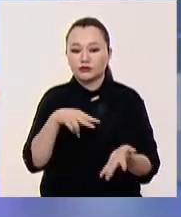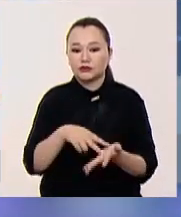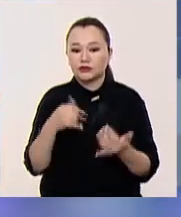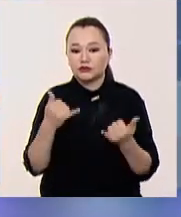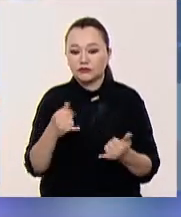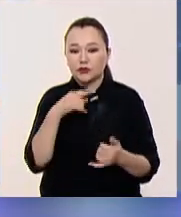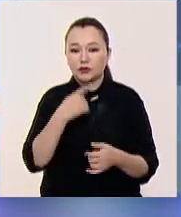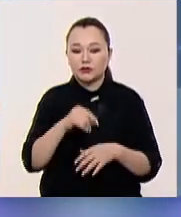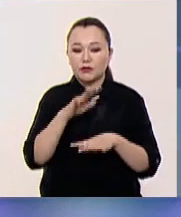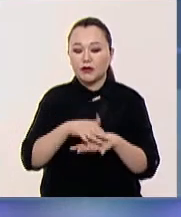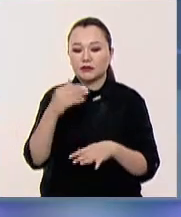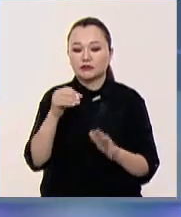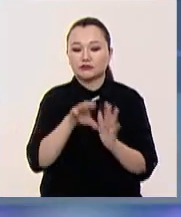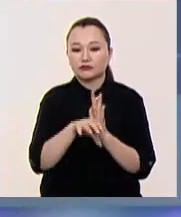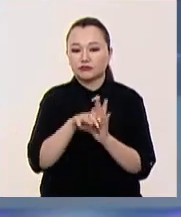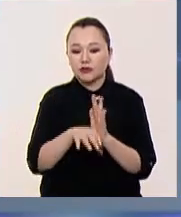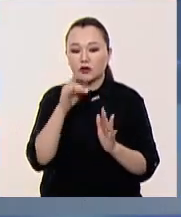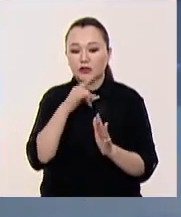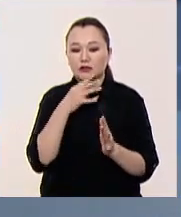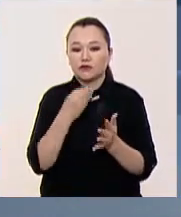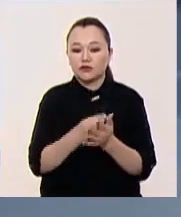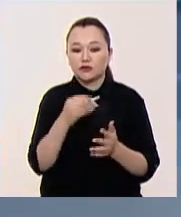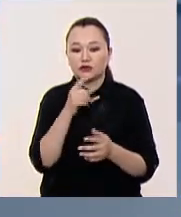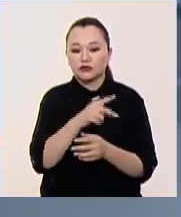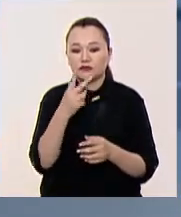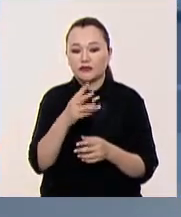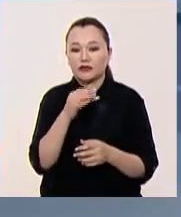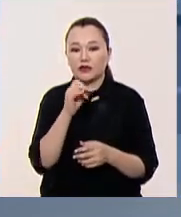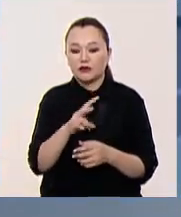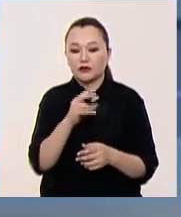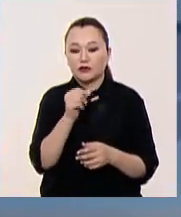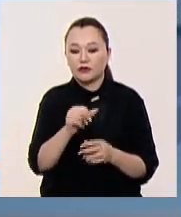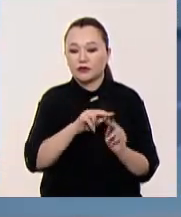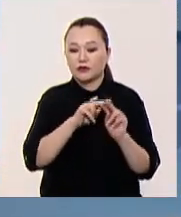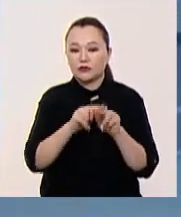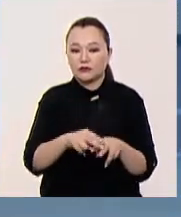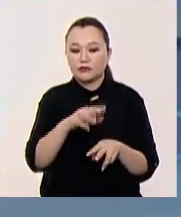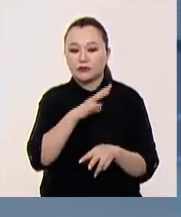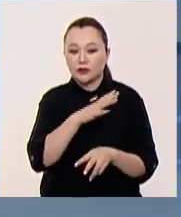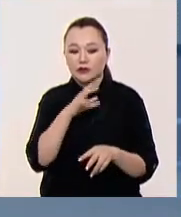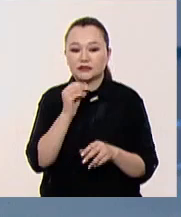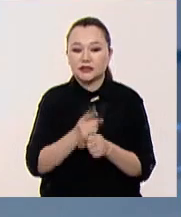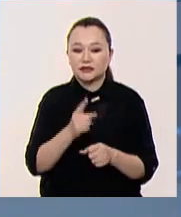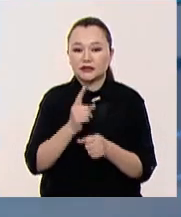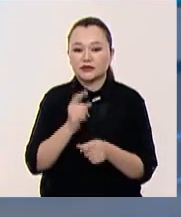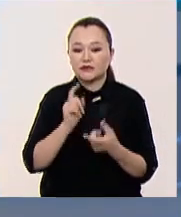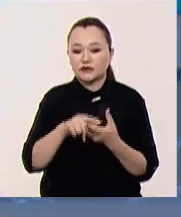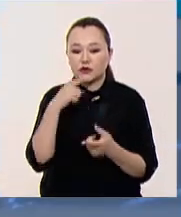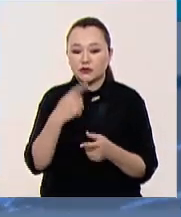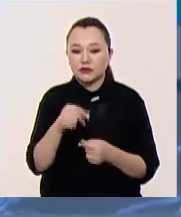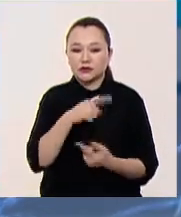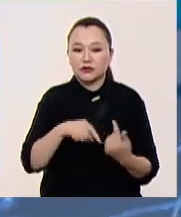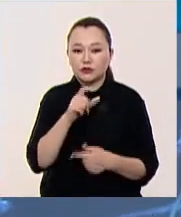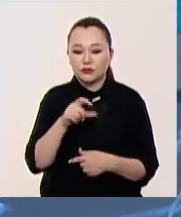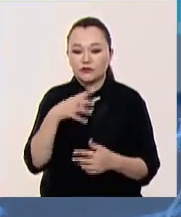қазірдің өзінде Ресей банктерінің салымшылары отандық қаржы орталықтарына 2 триллион теңгеден астам қаржы аударыпты. Санкцияның қыспағында қалған ресейлік